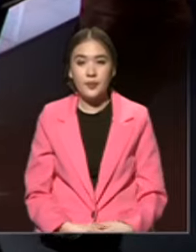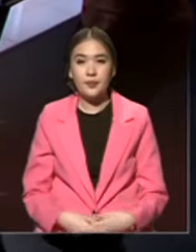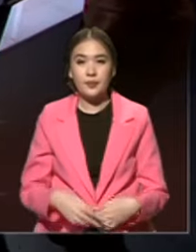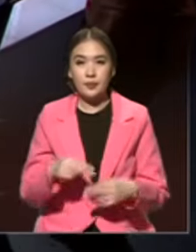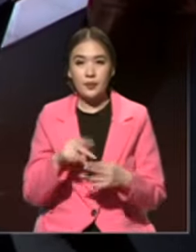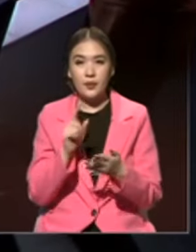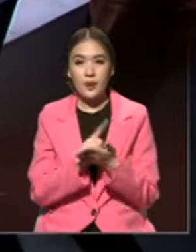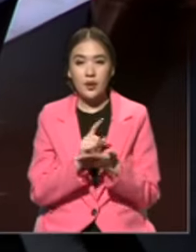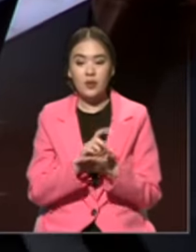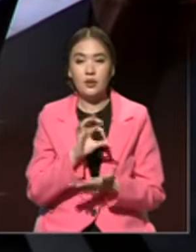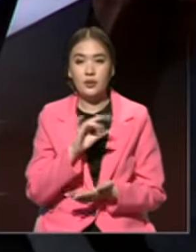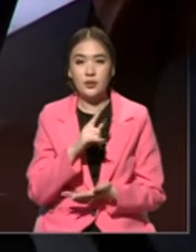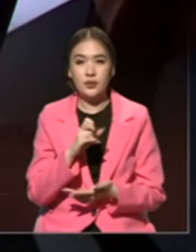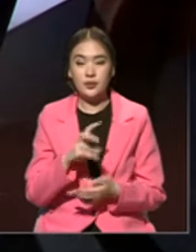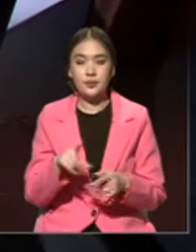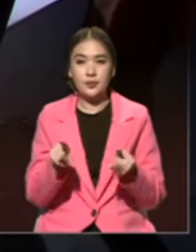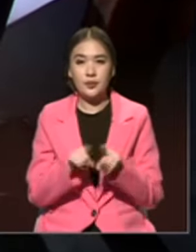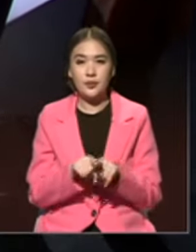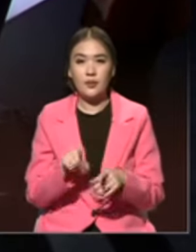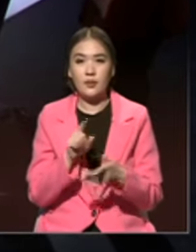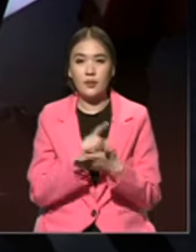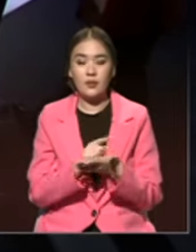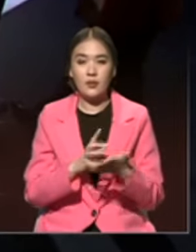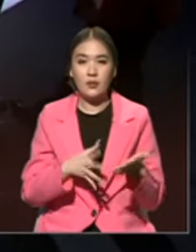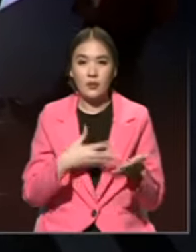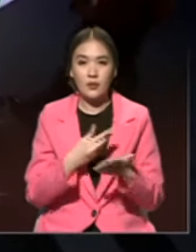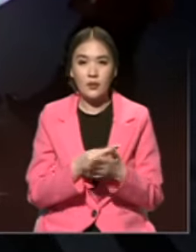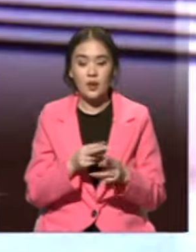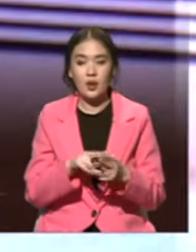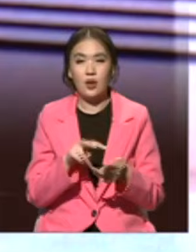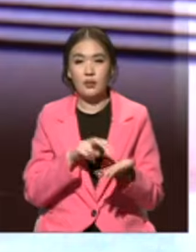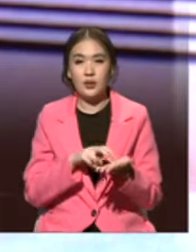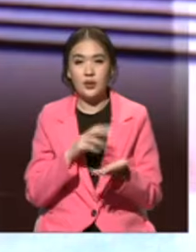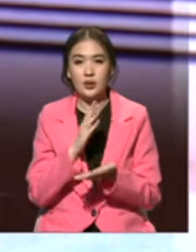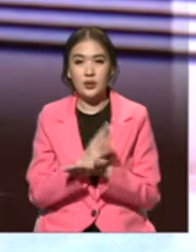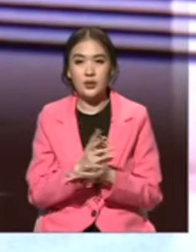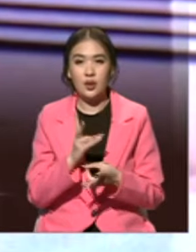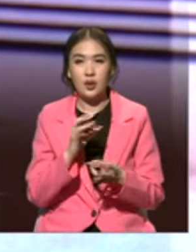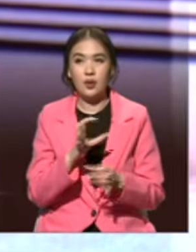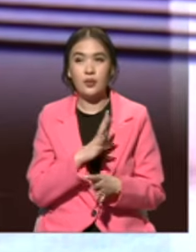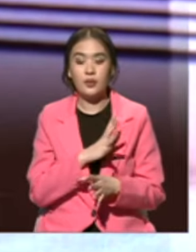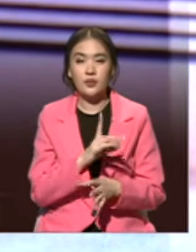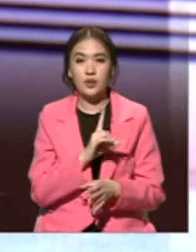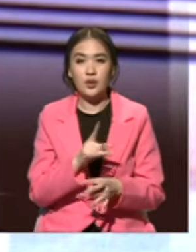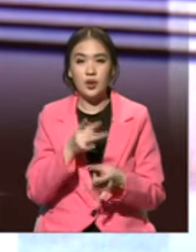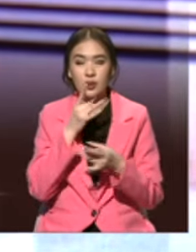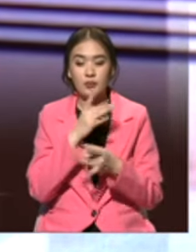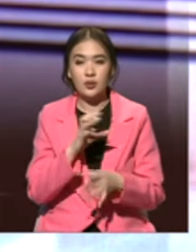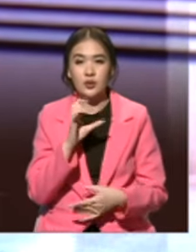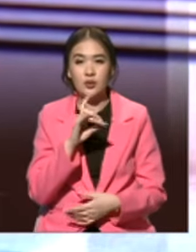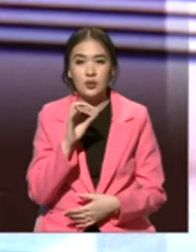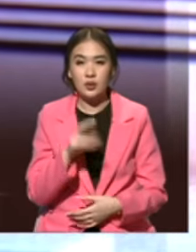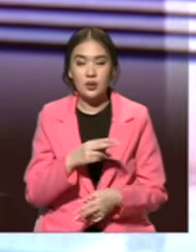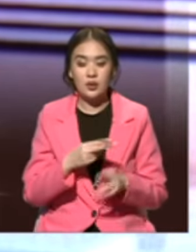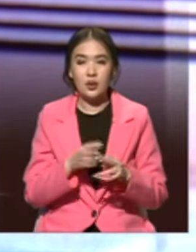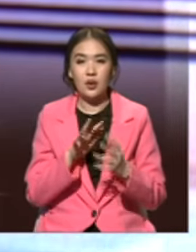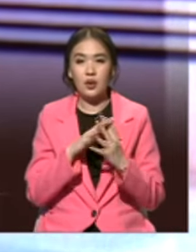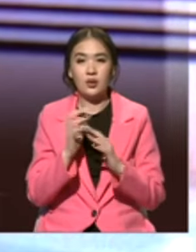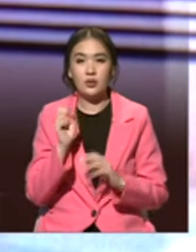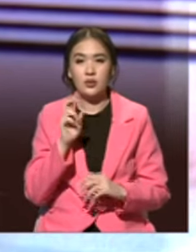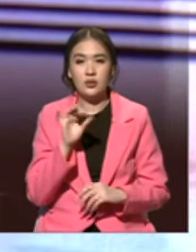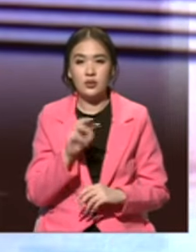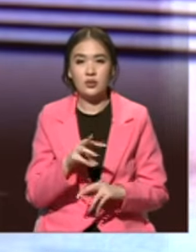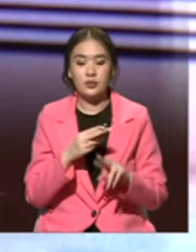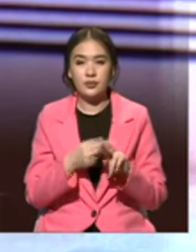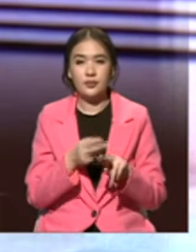налог орган дейміз ғой, соған бір налог төлеп қоямыз, сондай қорқыныштар болады. Бірақ та оны қашанда әрбір сходтарда ауыл әкімі болсын,